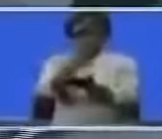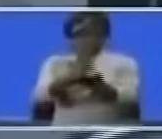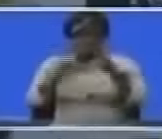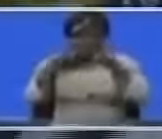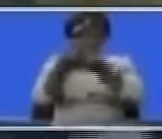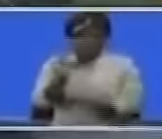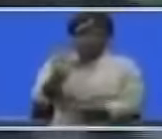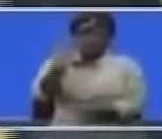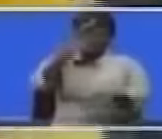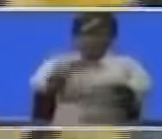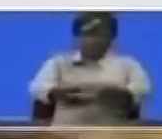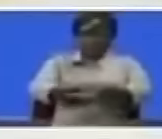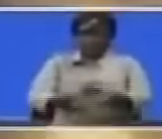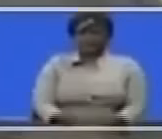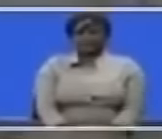majimbo.